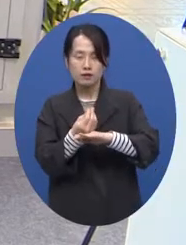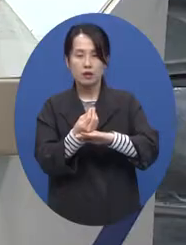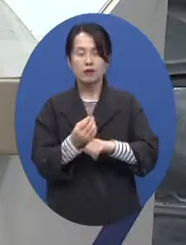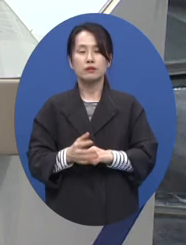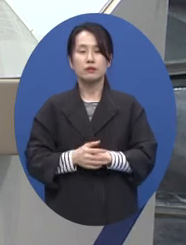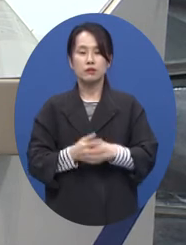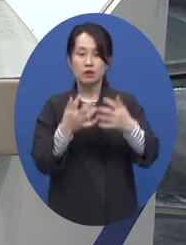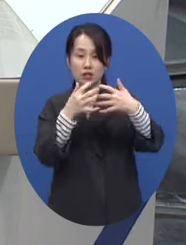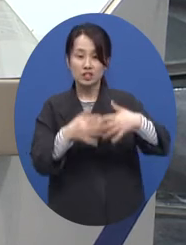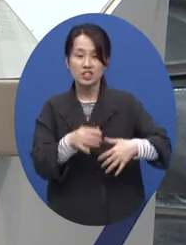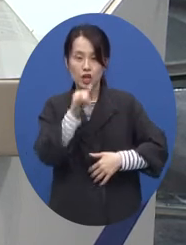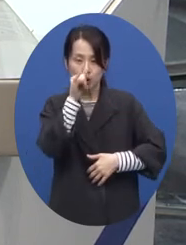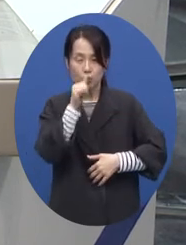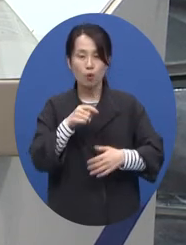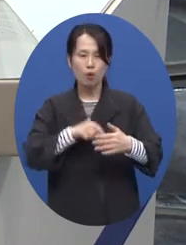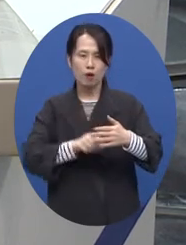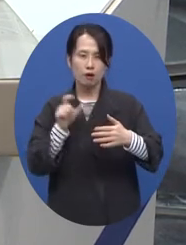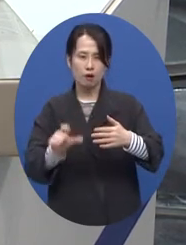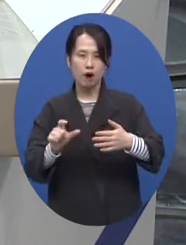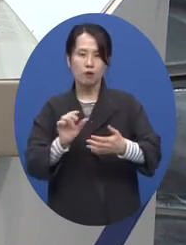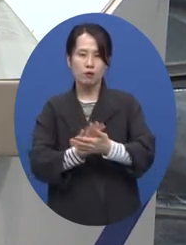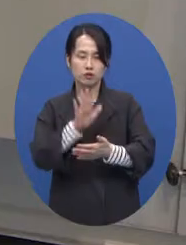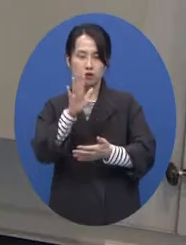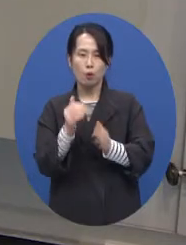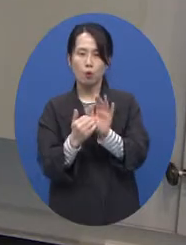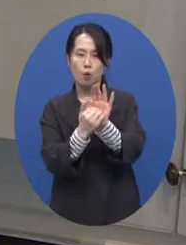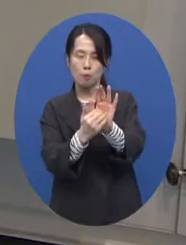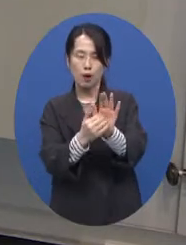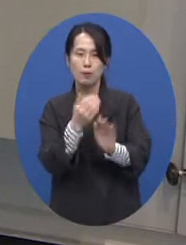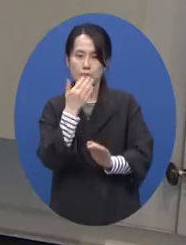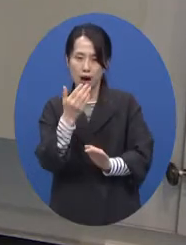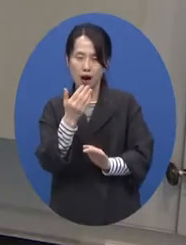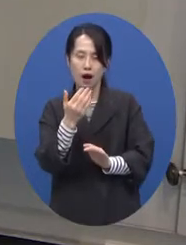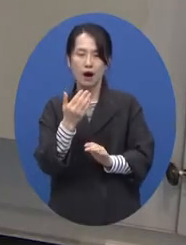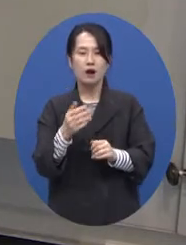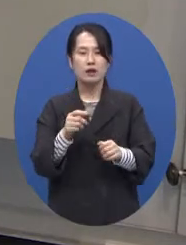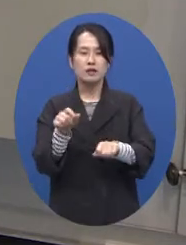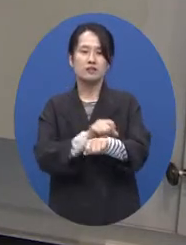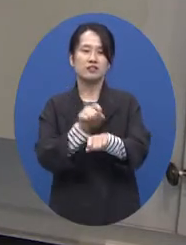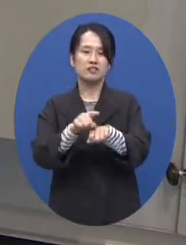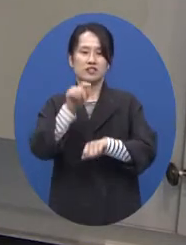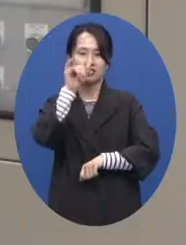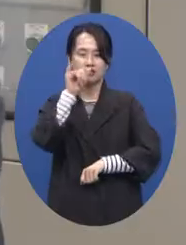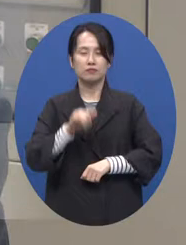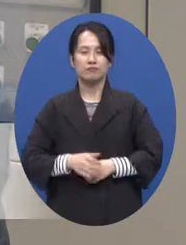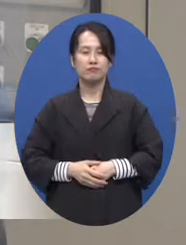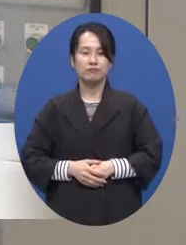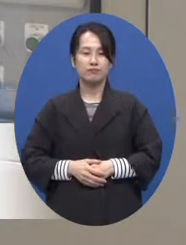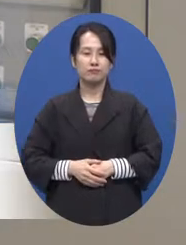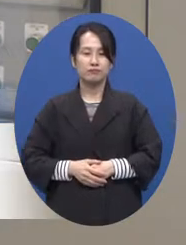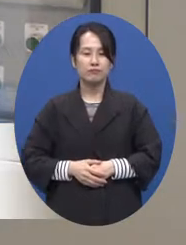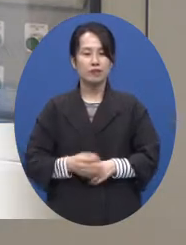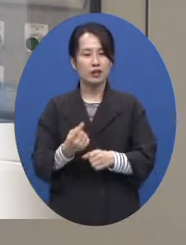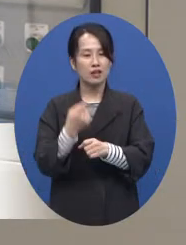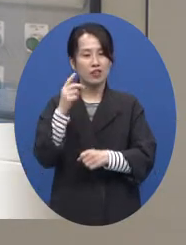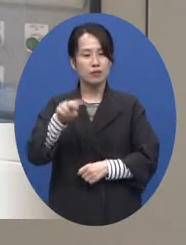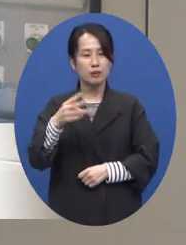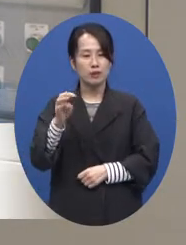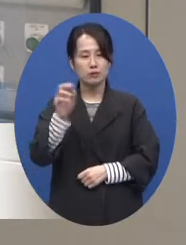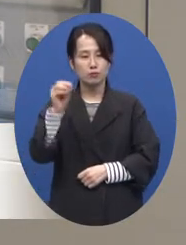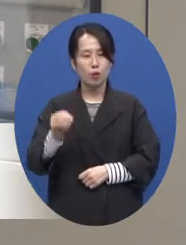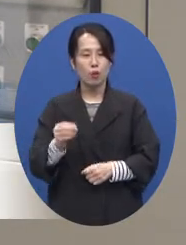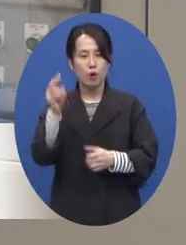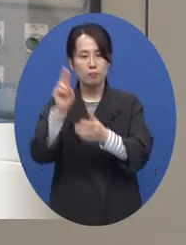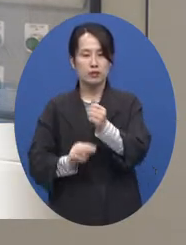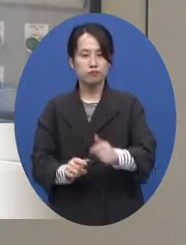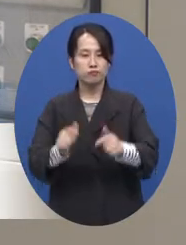조화기, 내구성이 강하고 열 손실을 최소화할 수 있다는 점이 제품의 특징입니다. 작년에 240% 정도